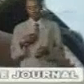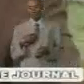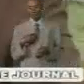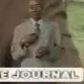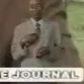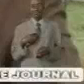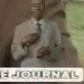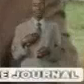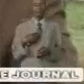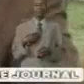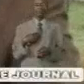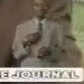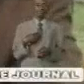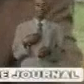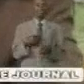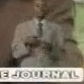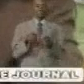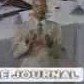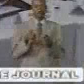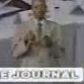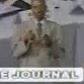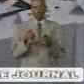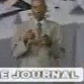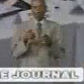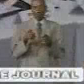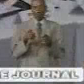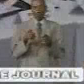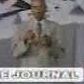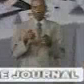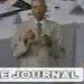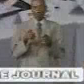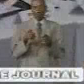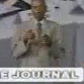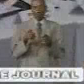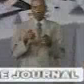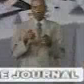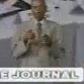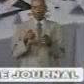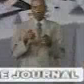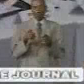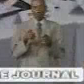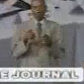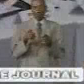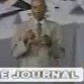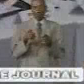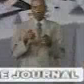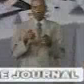construction de la paix dans la région de Grand Lac, Madame